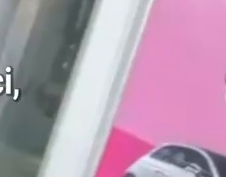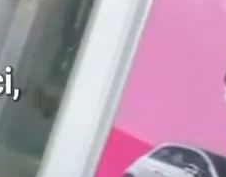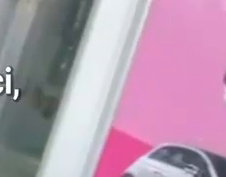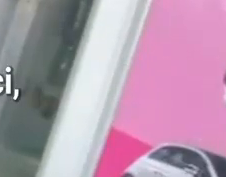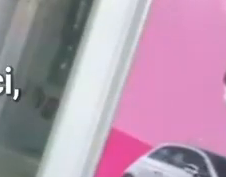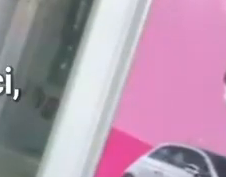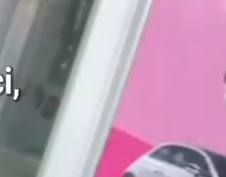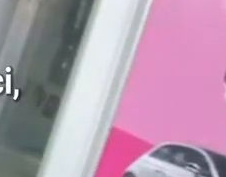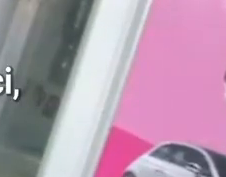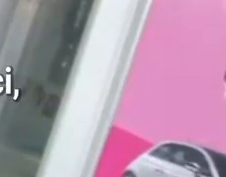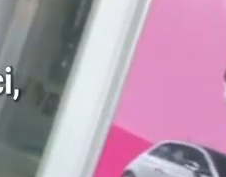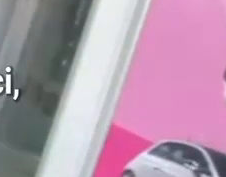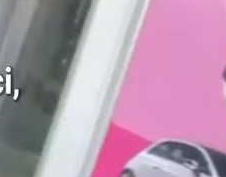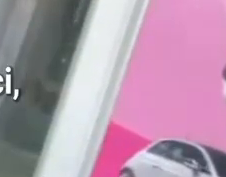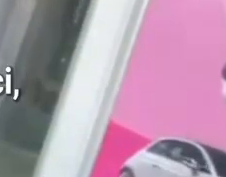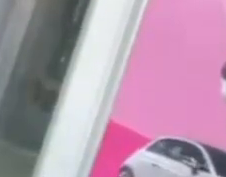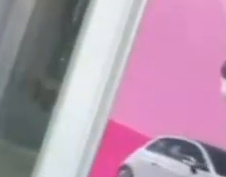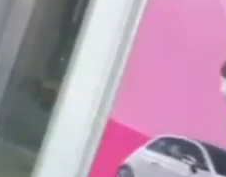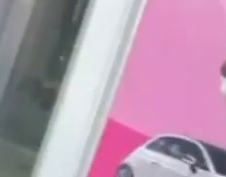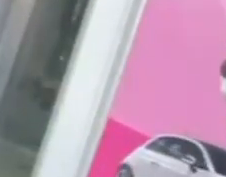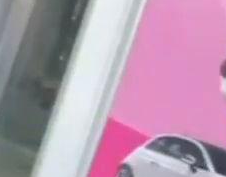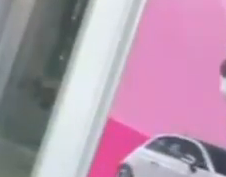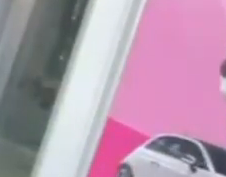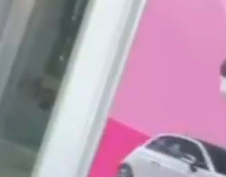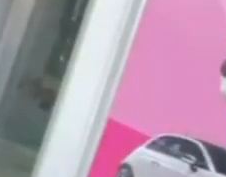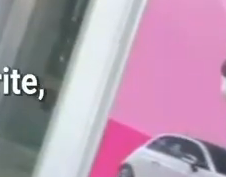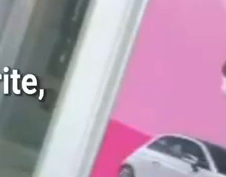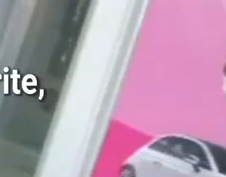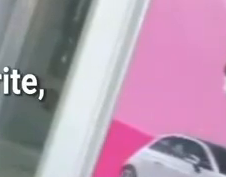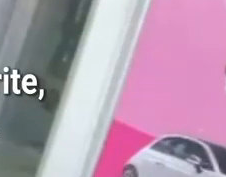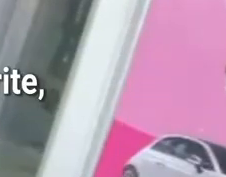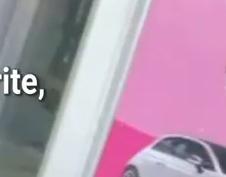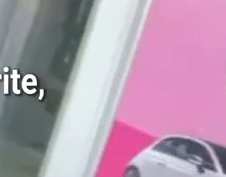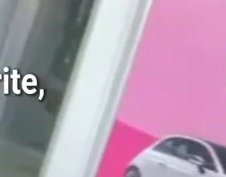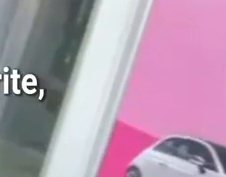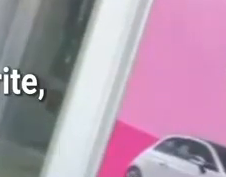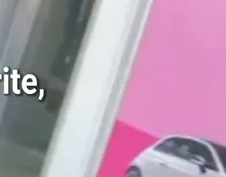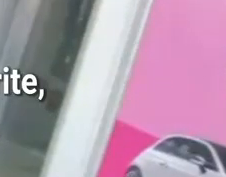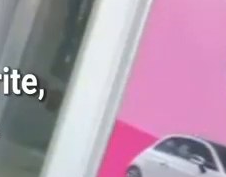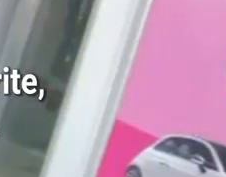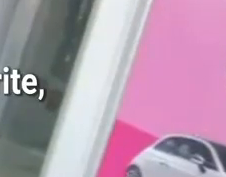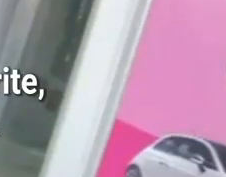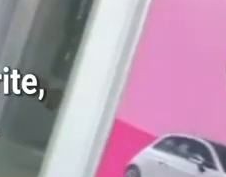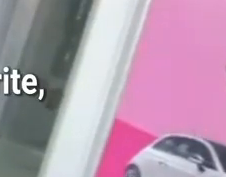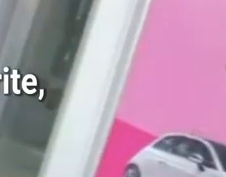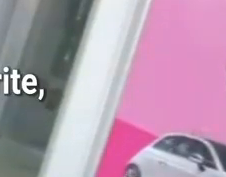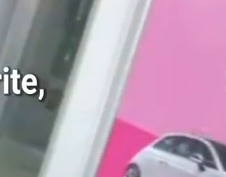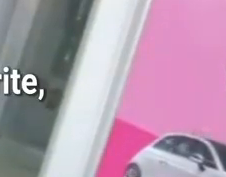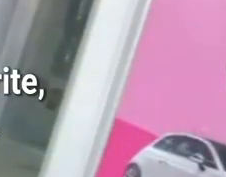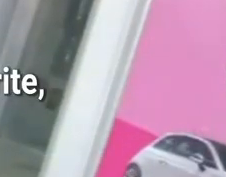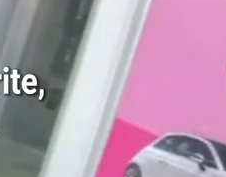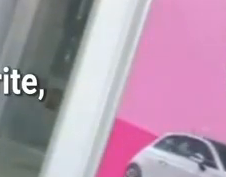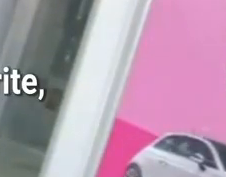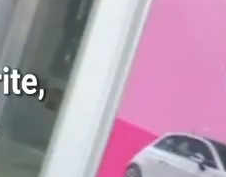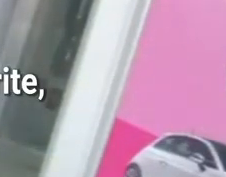alimente, magazine mici, unul după altul. Ca să văd eu cum îl afectează, sunt vânzări scăzute. Și după alimente, unul după altul. Taxe